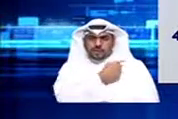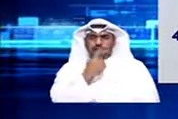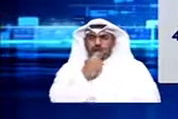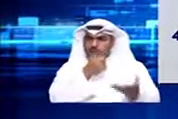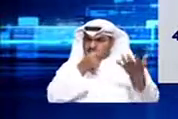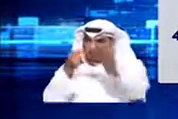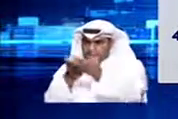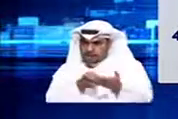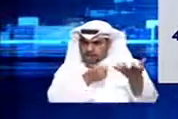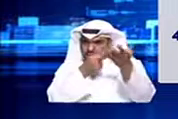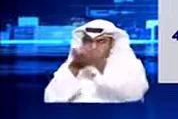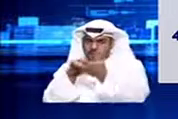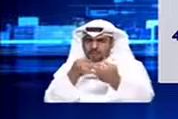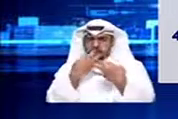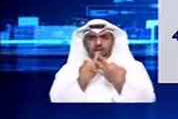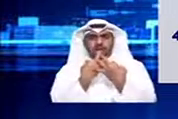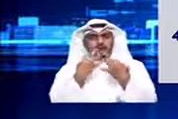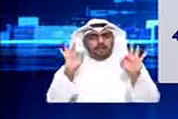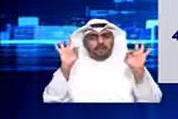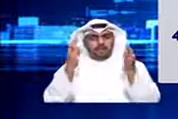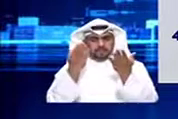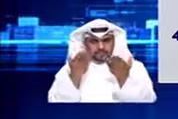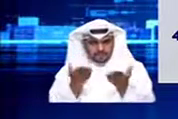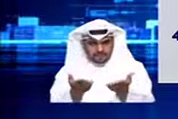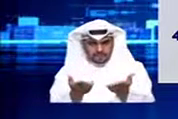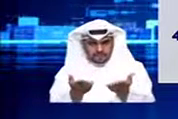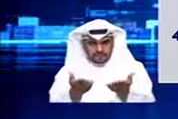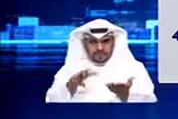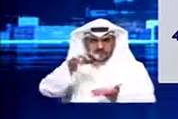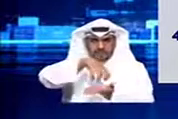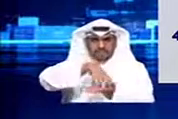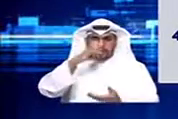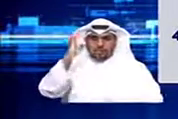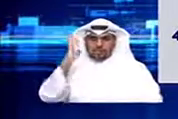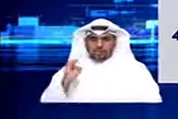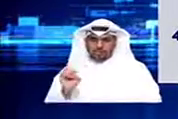ومراكز الضاحية وفروع الجمعيات التعاونية والمساجد.